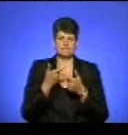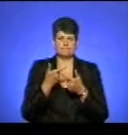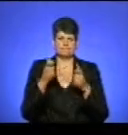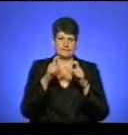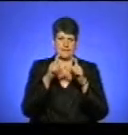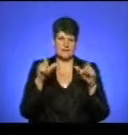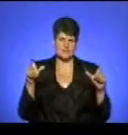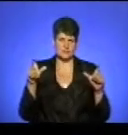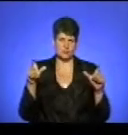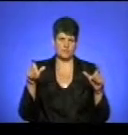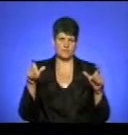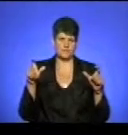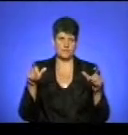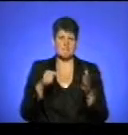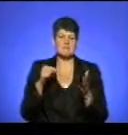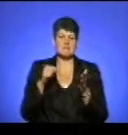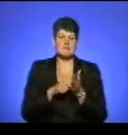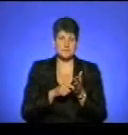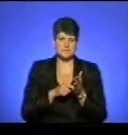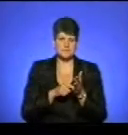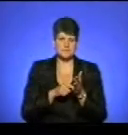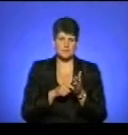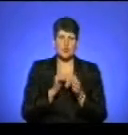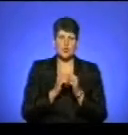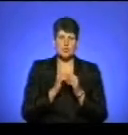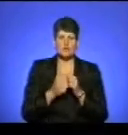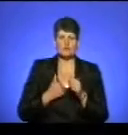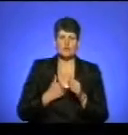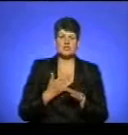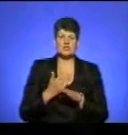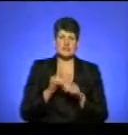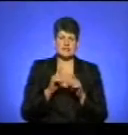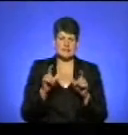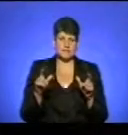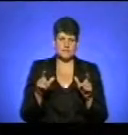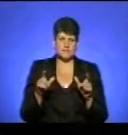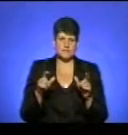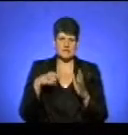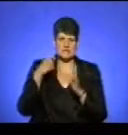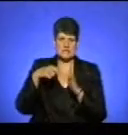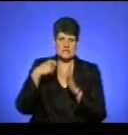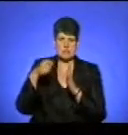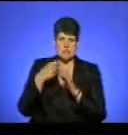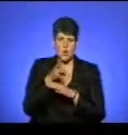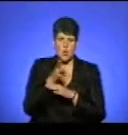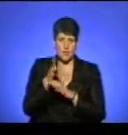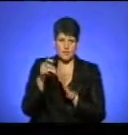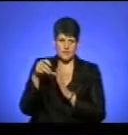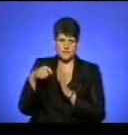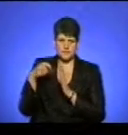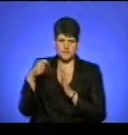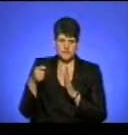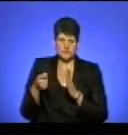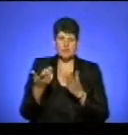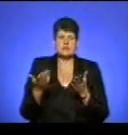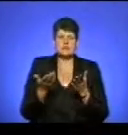Значить, мета конкурсу наступна. Значить, кожна військова частина знімає відеоролик із